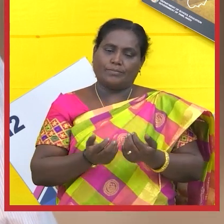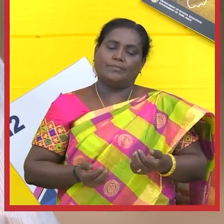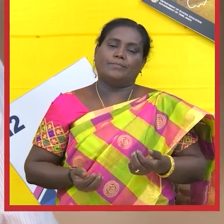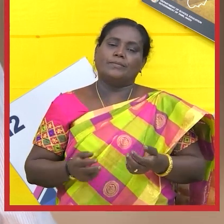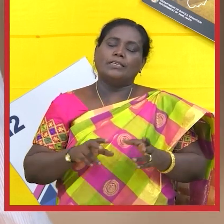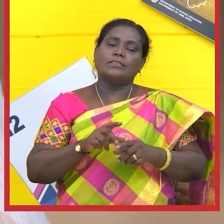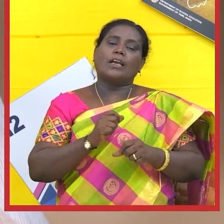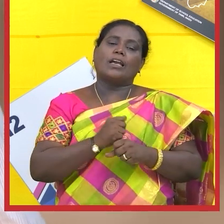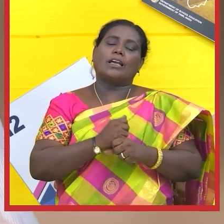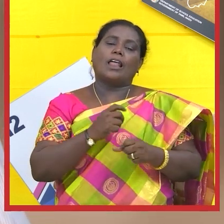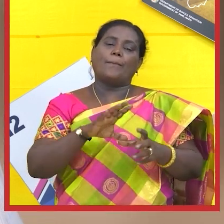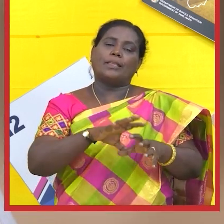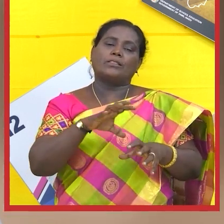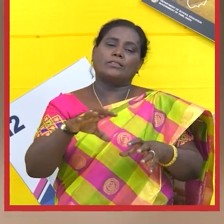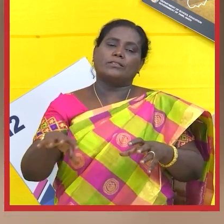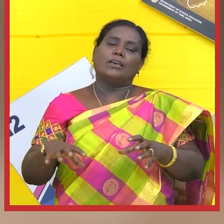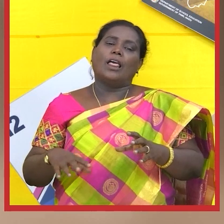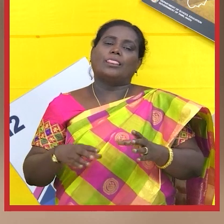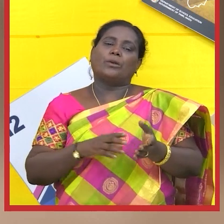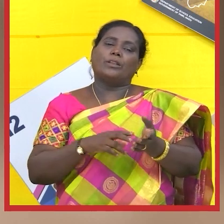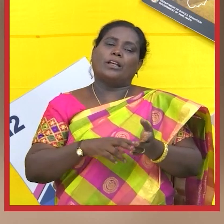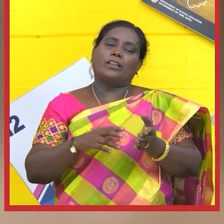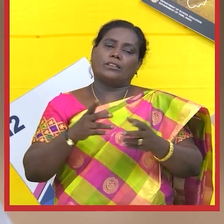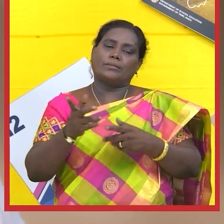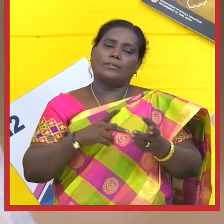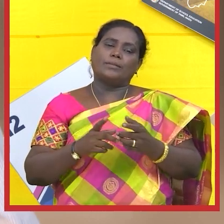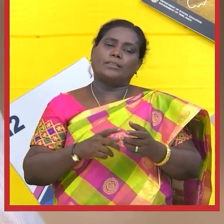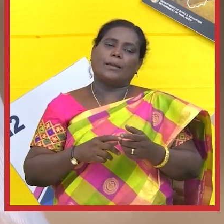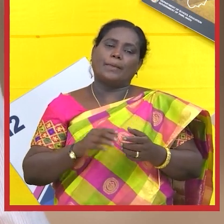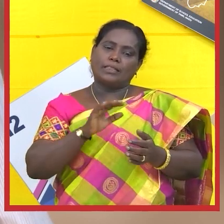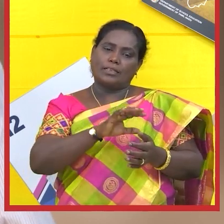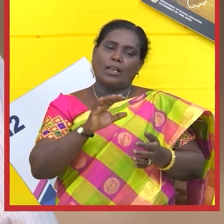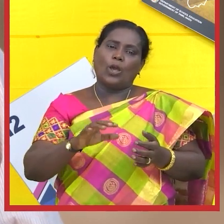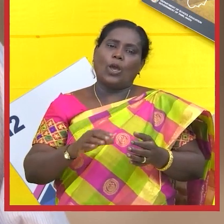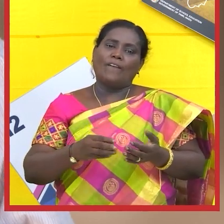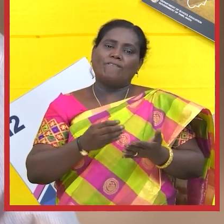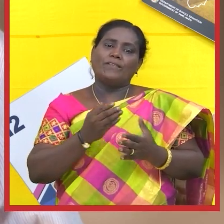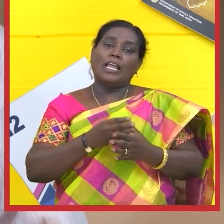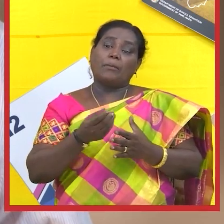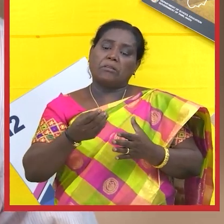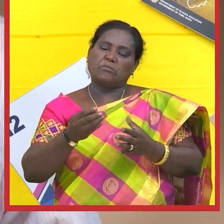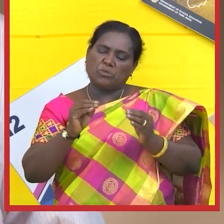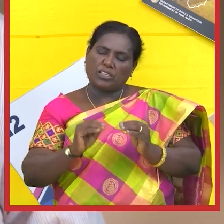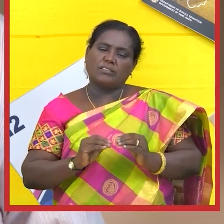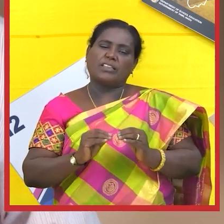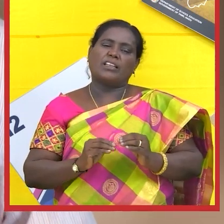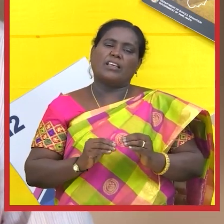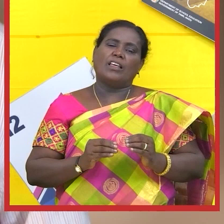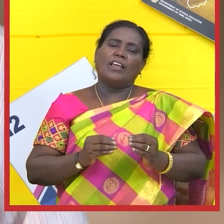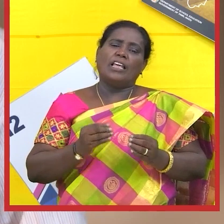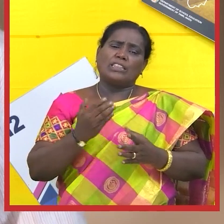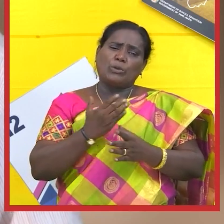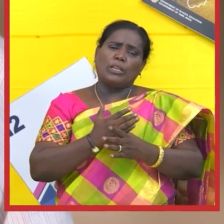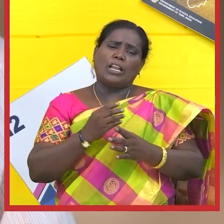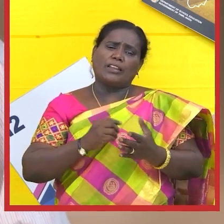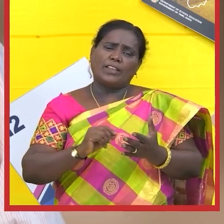சங்கங்களை அமைத்து தொழிலாளர்களுடைய வாழ்க்கையிலே முன்னேற்றங்களை ஏற்படுத்துவது, அவர்களுடைய ஊதிய குறைப்பை எல்லாம் நிவர்த்தி செய்வதற்காக இந்த தொழிலாளர்